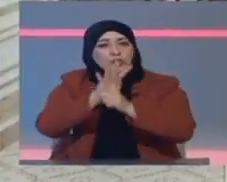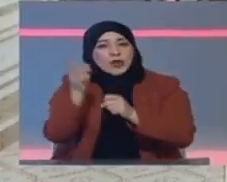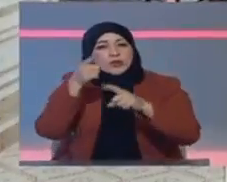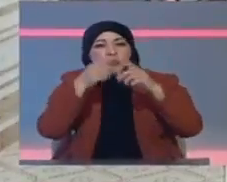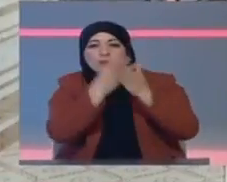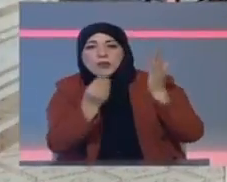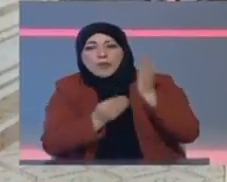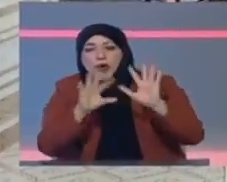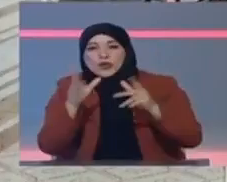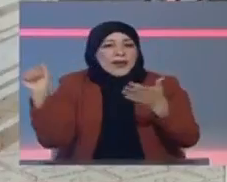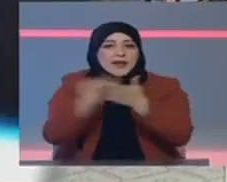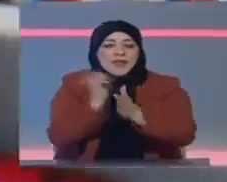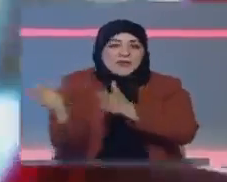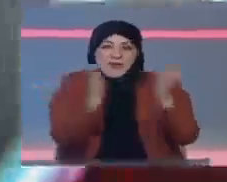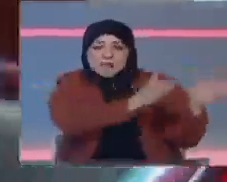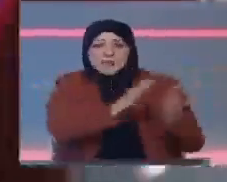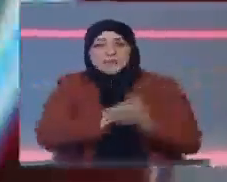وسبل تل فيها